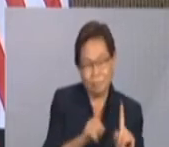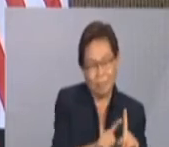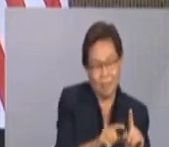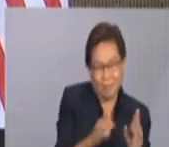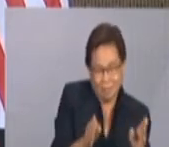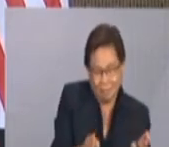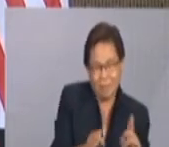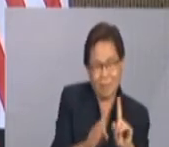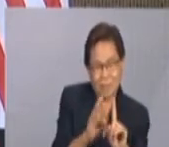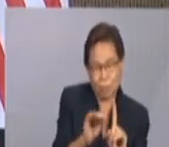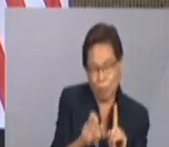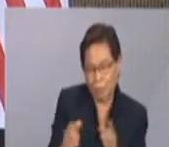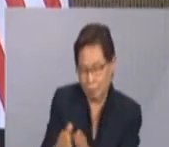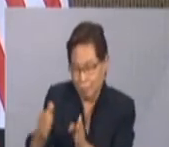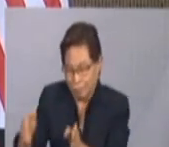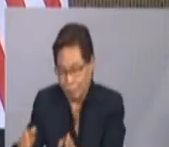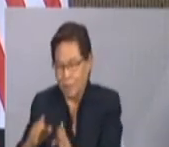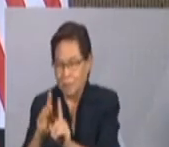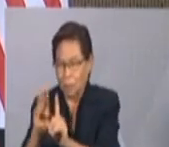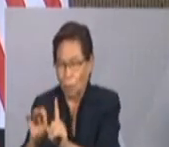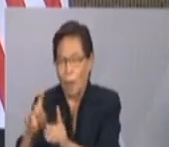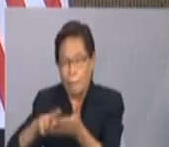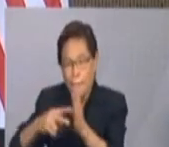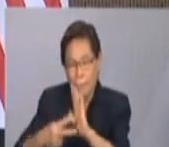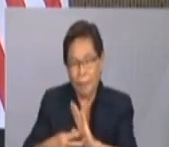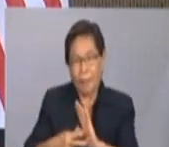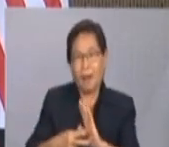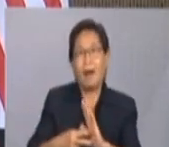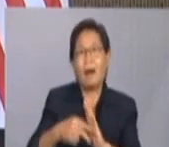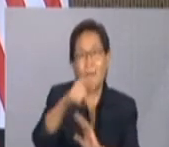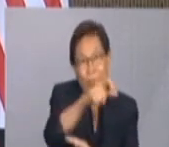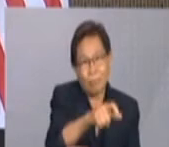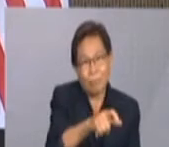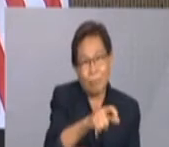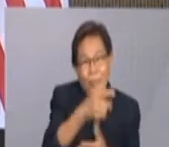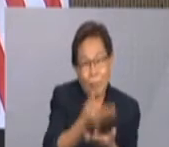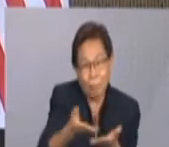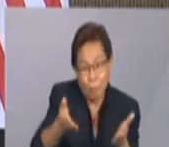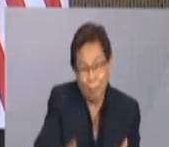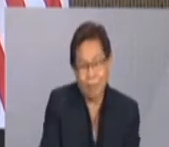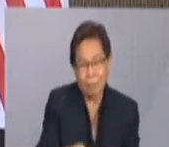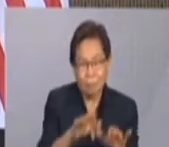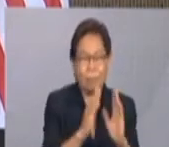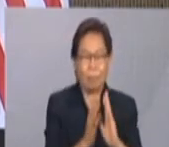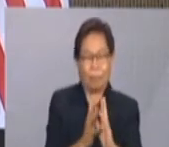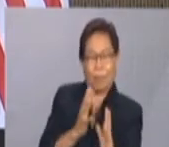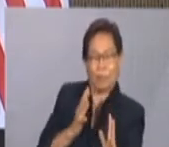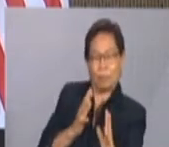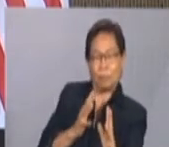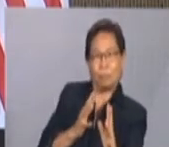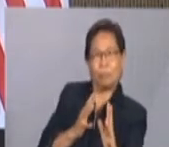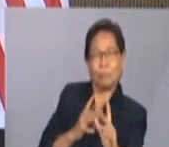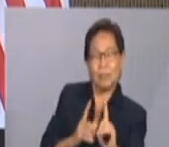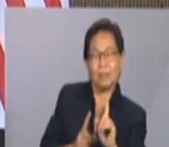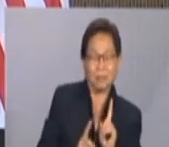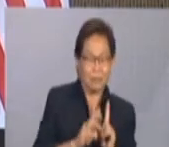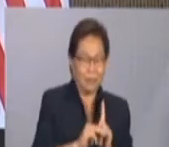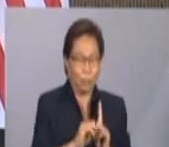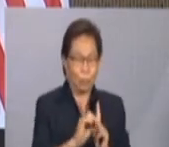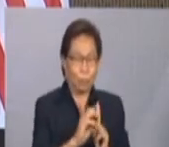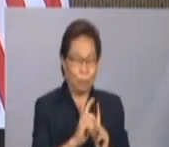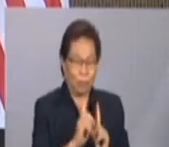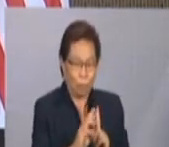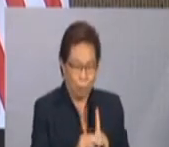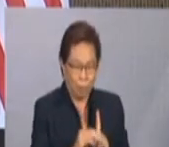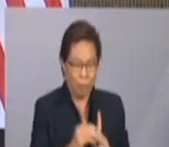inilah untuk memastikan pelanggan belatung dengan jarak sekurang-kurangnya satu mite di depan ataupun di